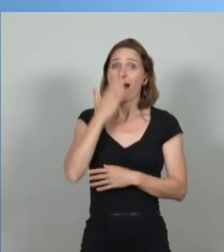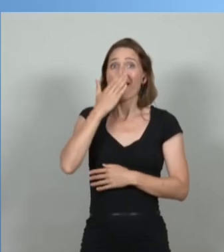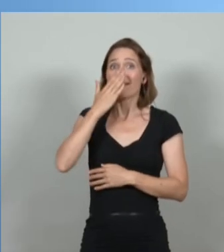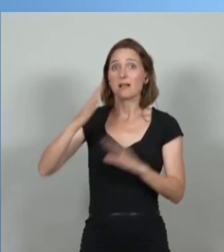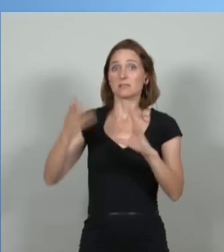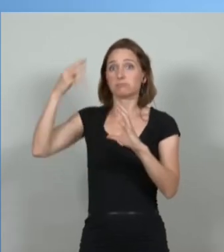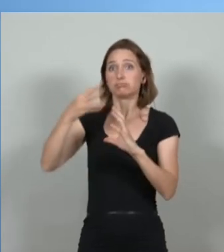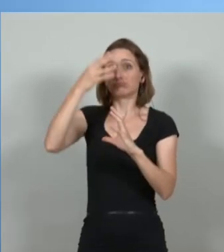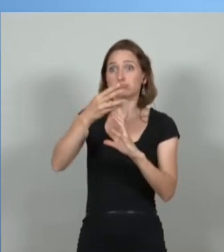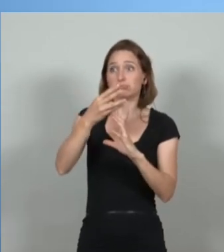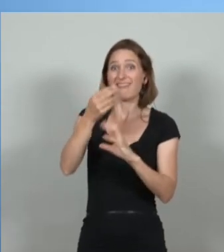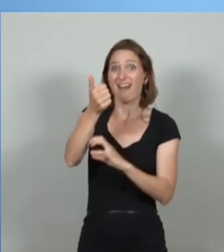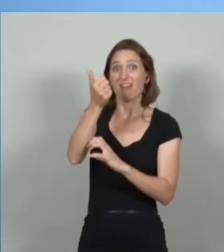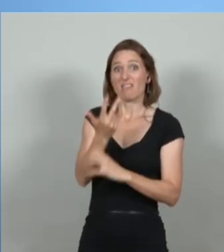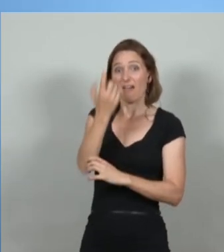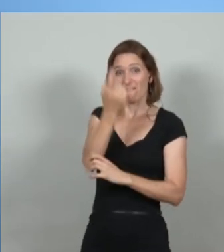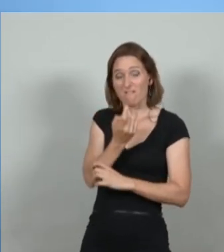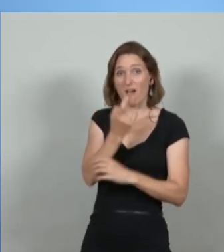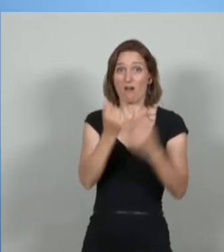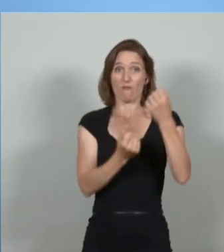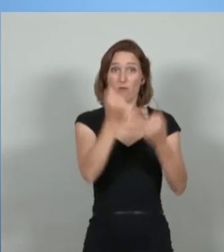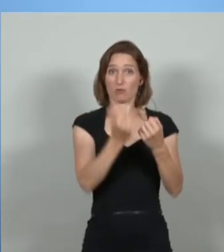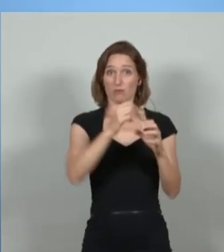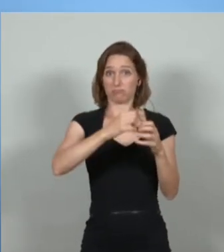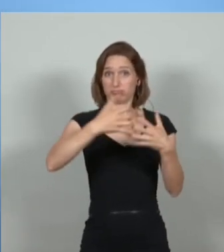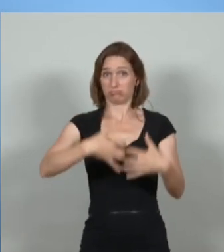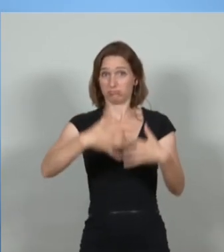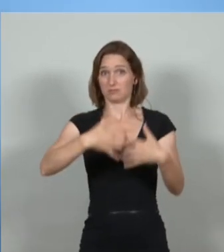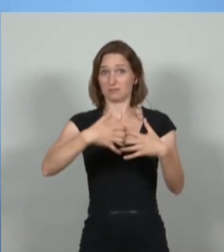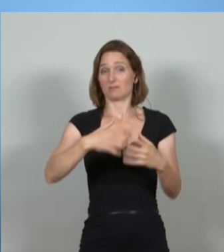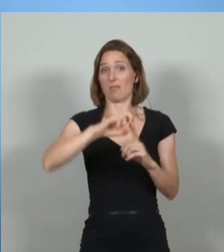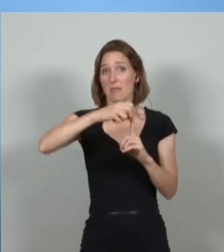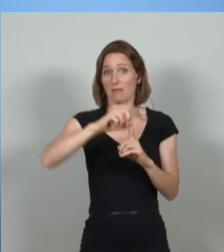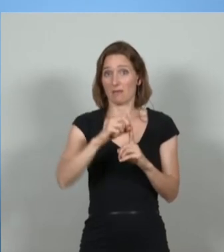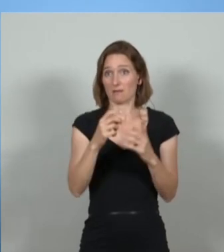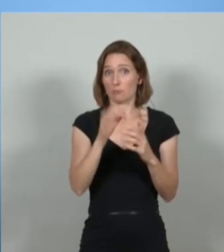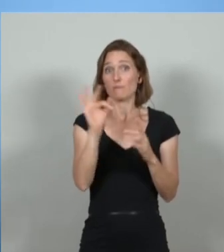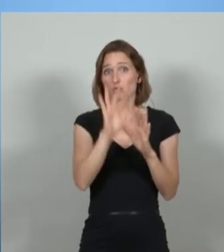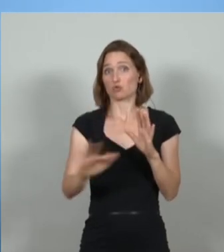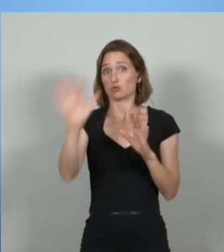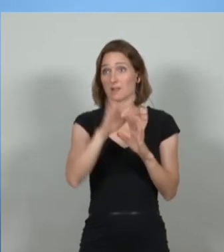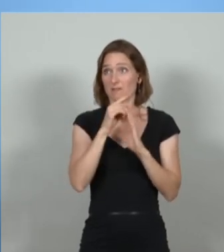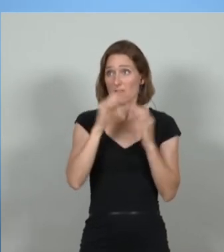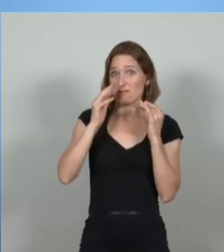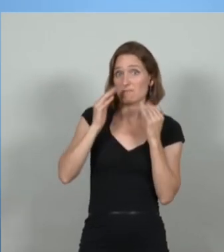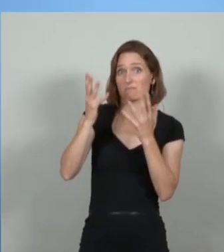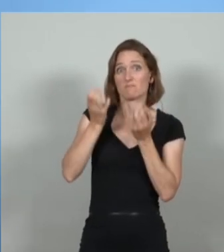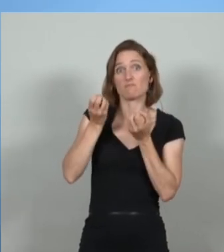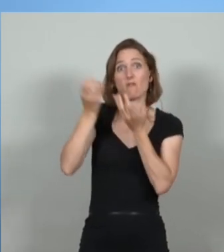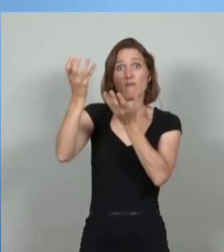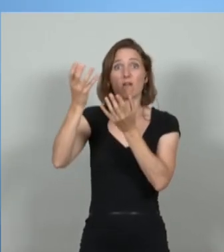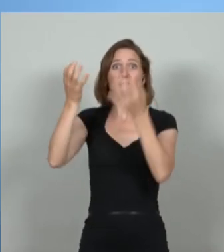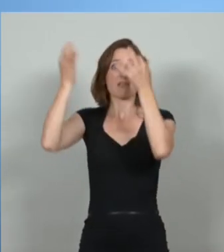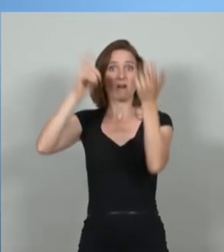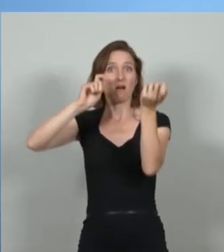et sont donc un contributeur majeur aux changements climatiques localement l'étude mobile qui a été menée par 7